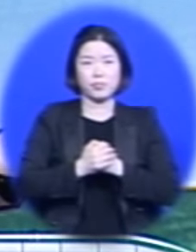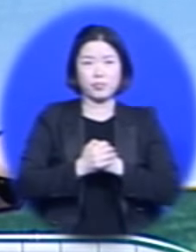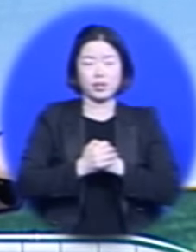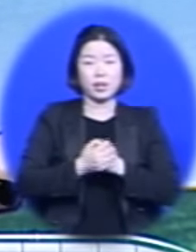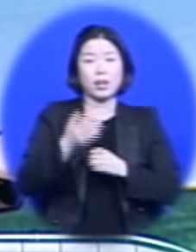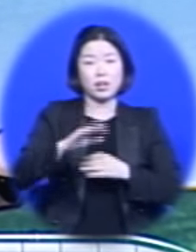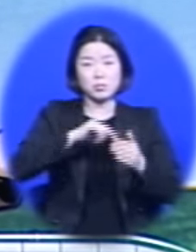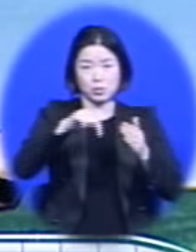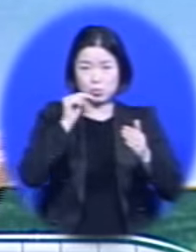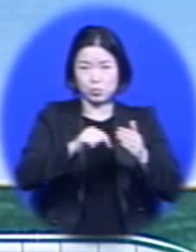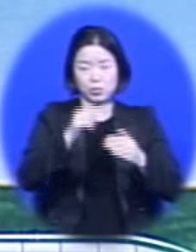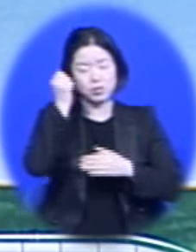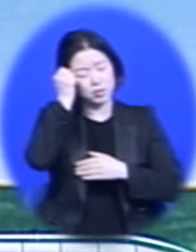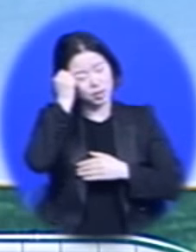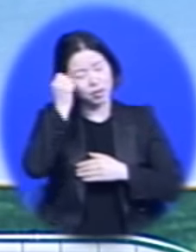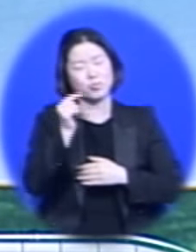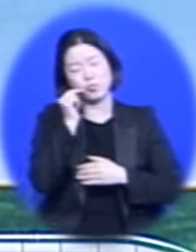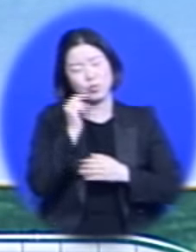잠을 못 주무신다는 거예요.